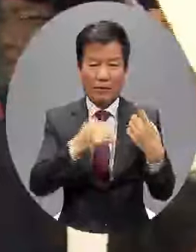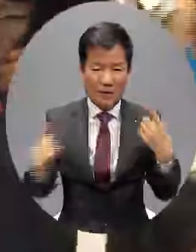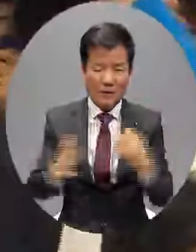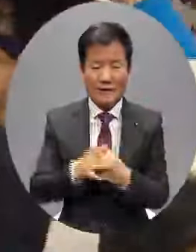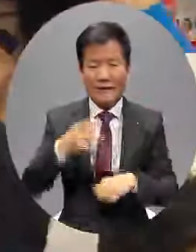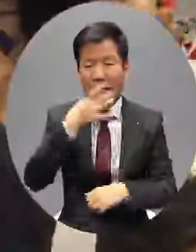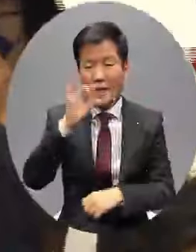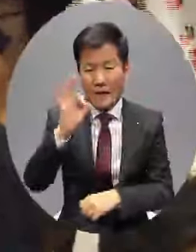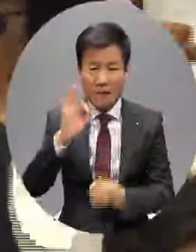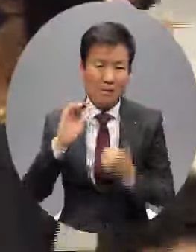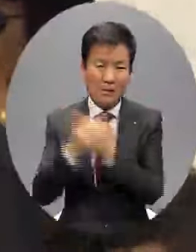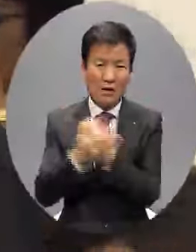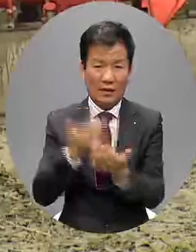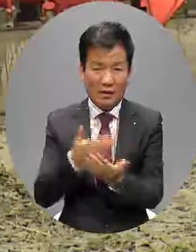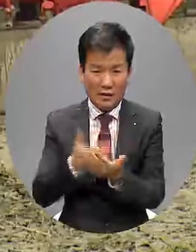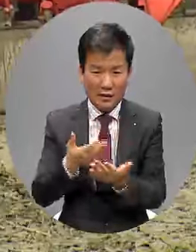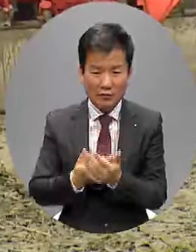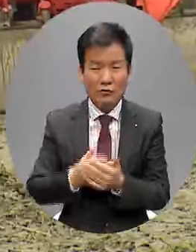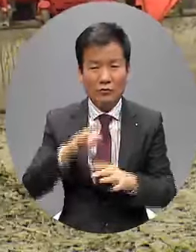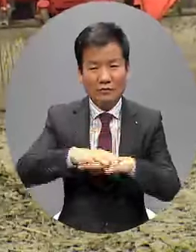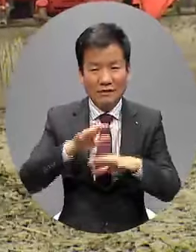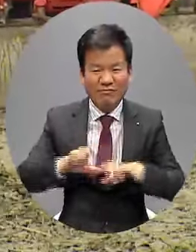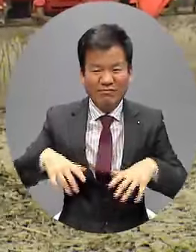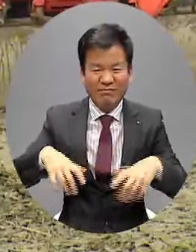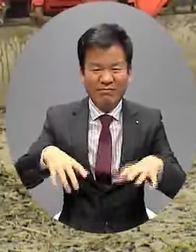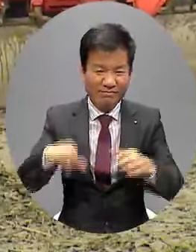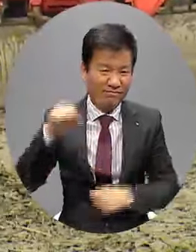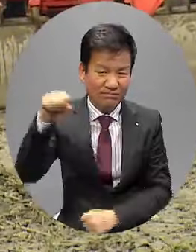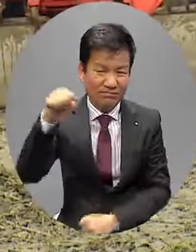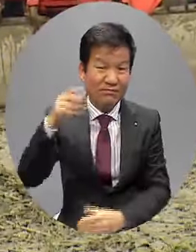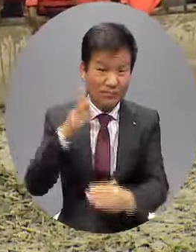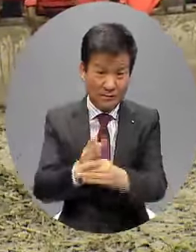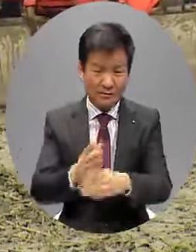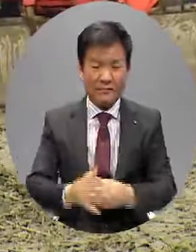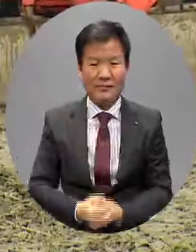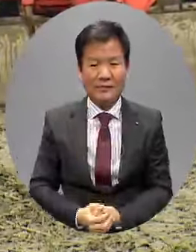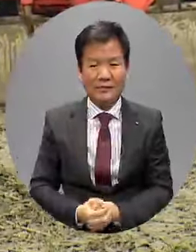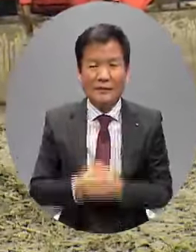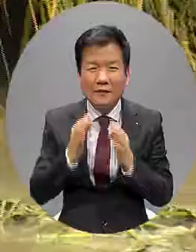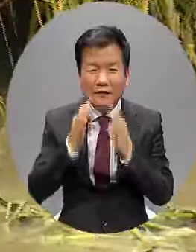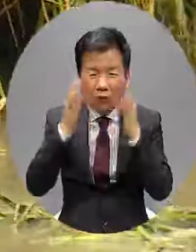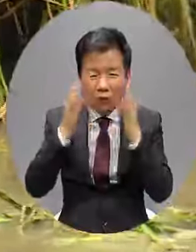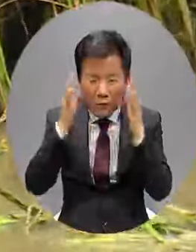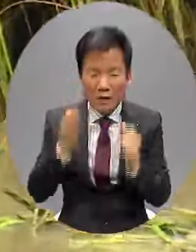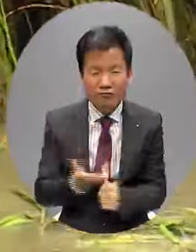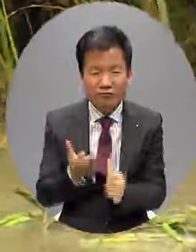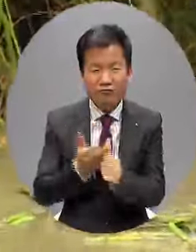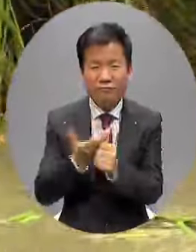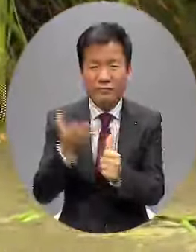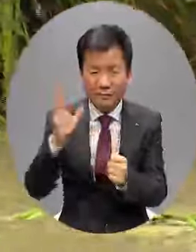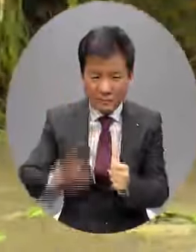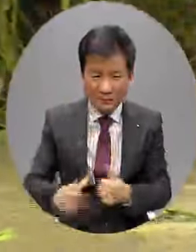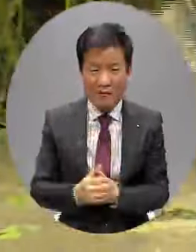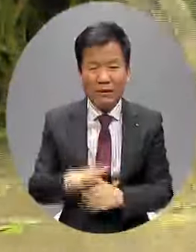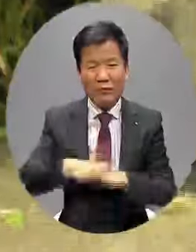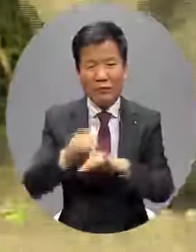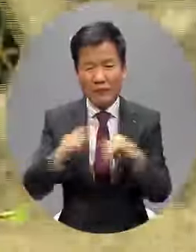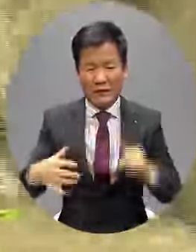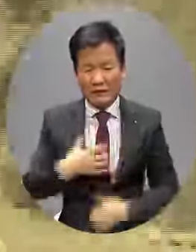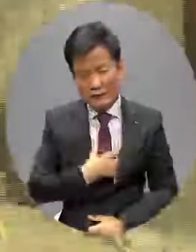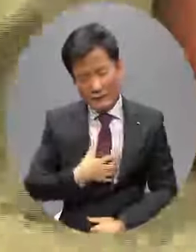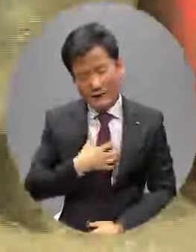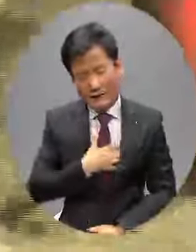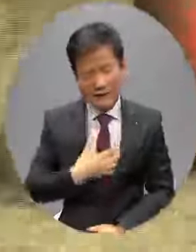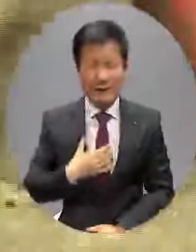쌀값 보장을 요구하며 논 갈아엎기 투쟁을 벌였습니다. 정성 들여 일군 땅을 뒤엎는 농민은 속상한